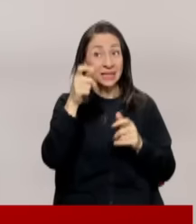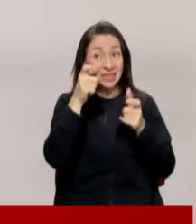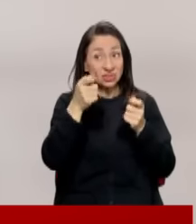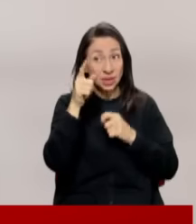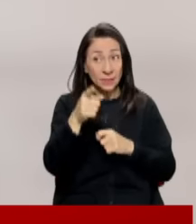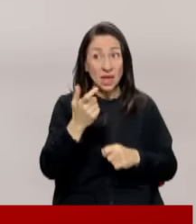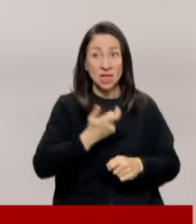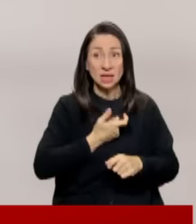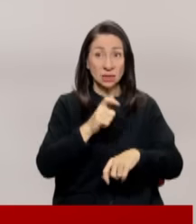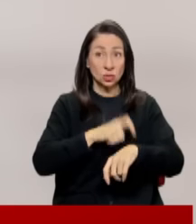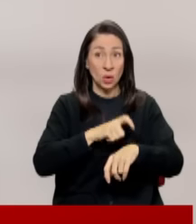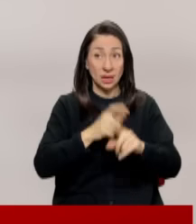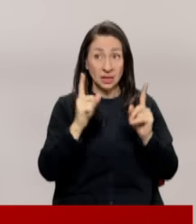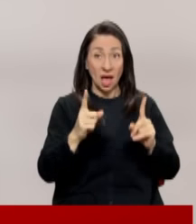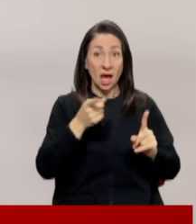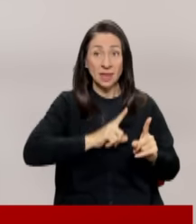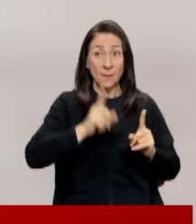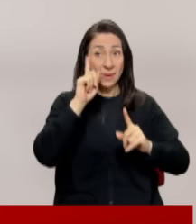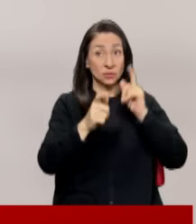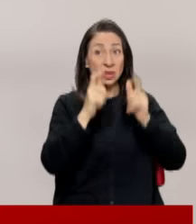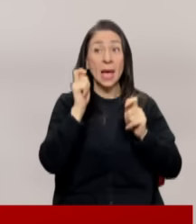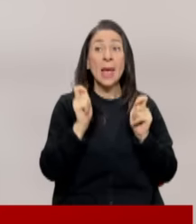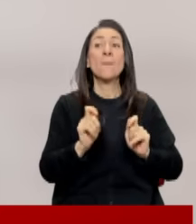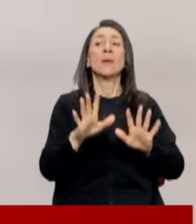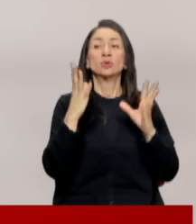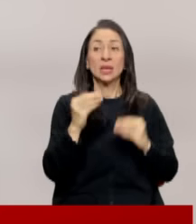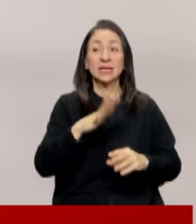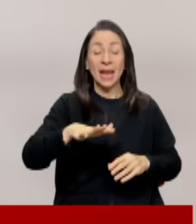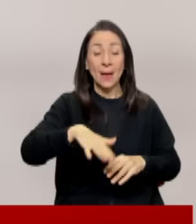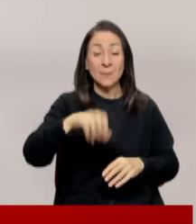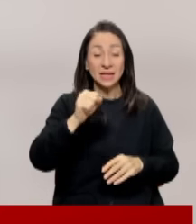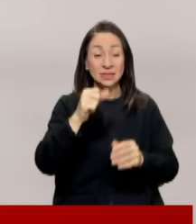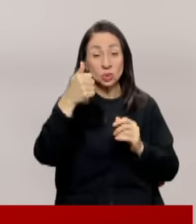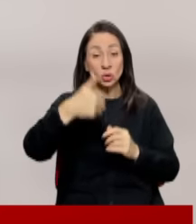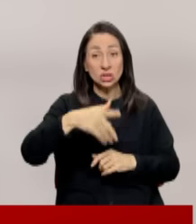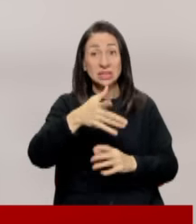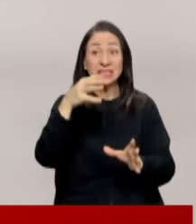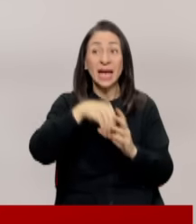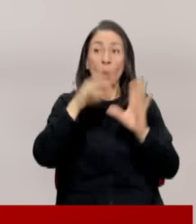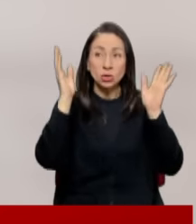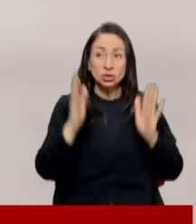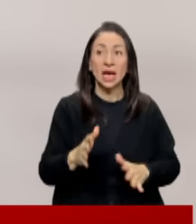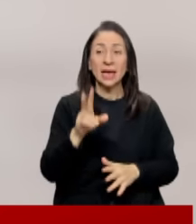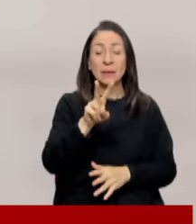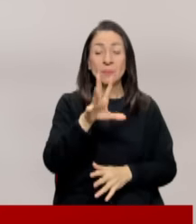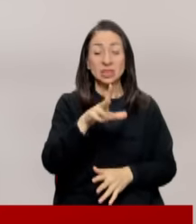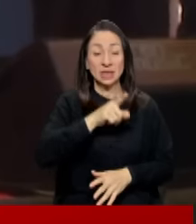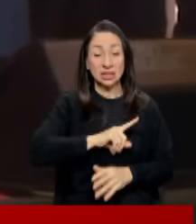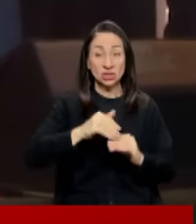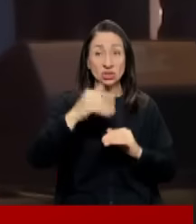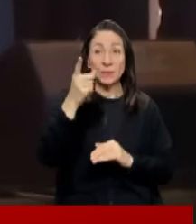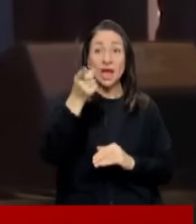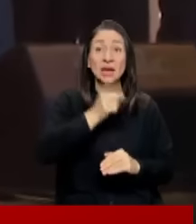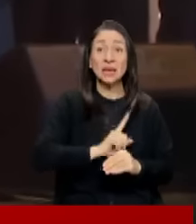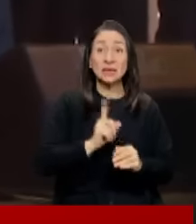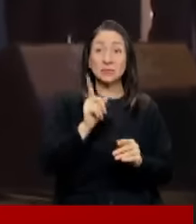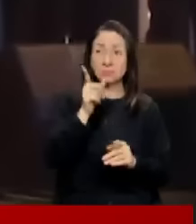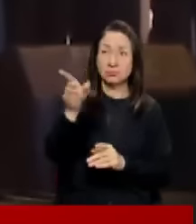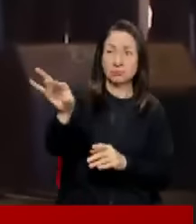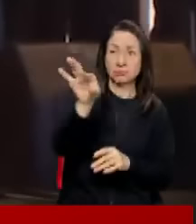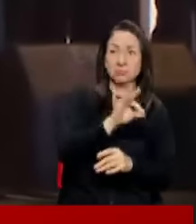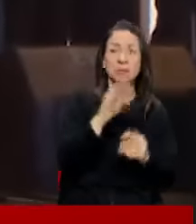çekip yasal sürede adaylık başvurusu yapmamış olan genel merkez yöneticisi dahi olsa 25 adayın dışında bir adayın